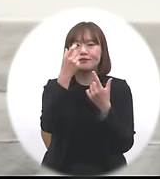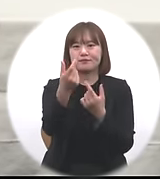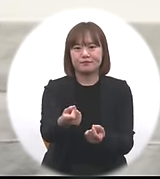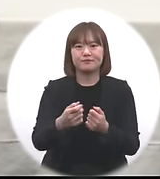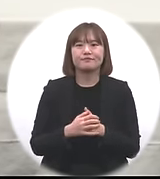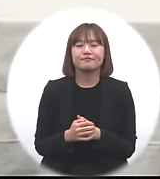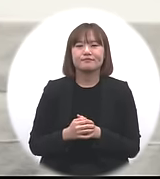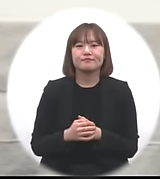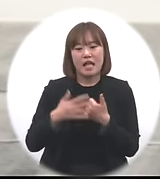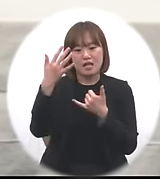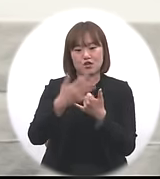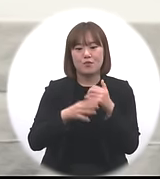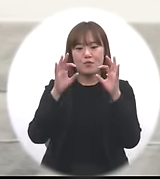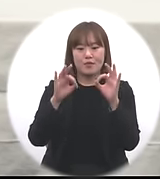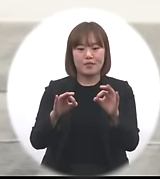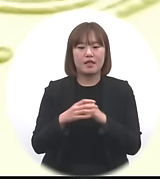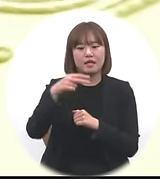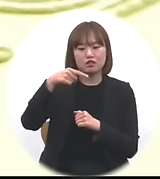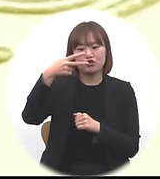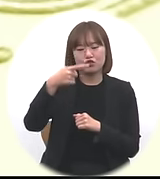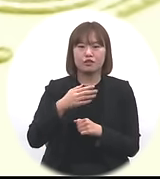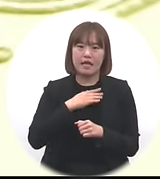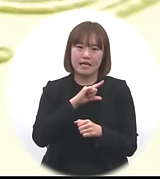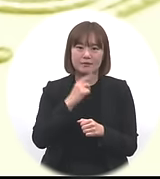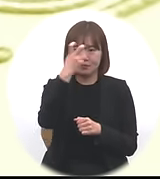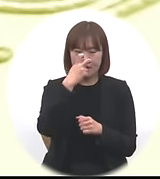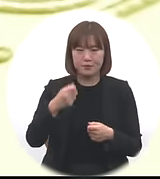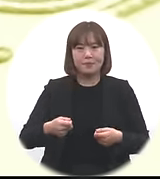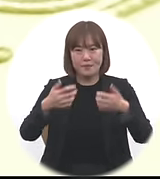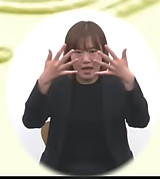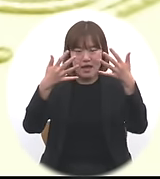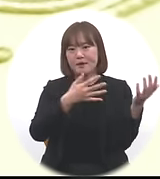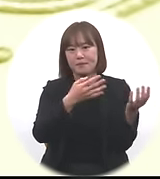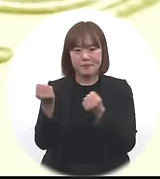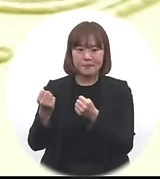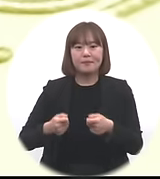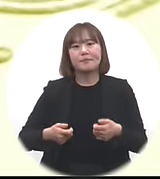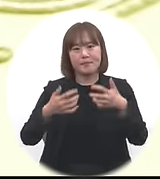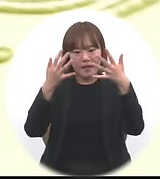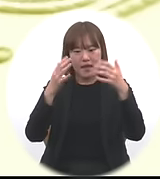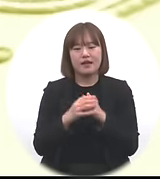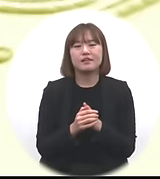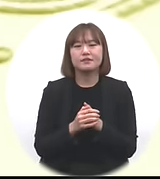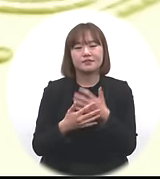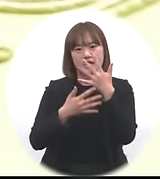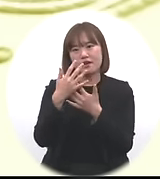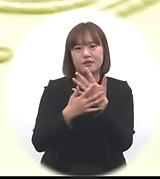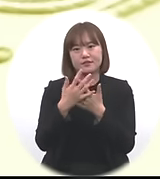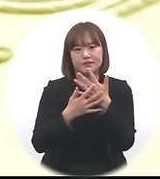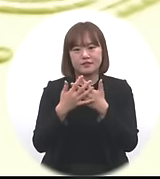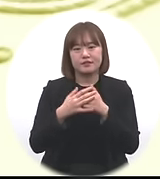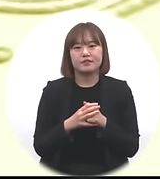도와주시면 좋겠다라는 생각입니다. 지금 유튜브에서 보고 계시는데, 유튜브에서 수드나 제 이름을 찾아보시면 아마도 다른 영상들이 좀 나올 겁니다. 그래서 그런